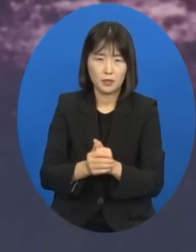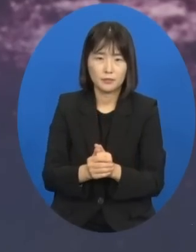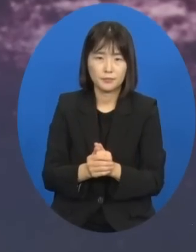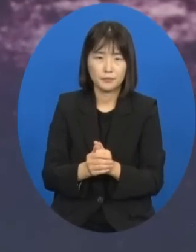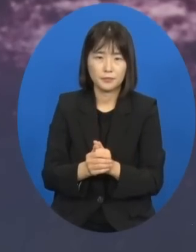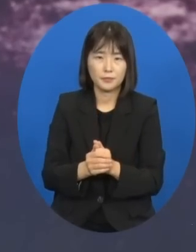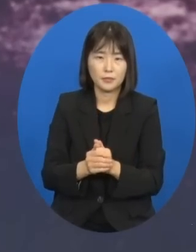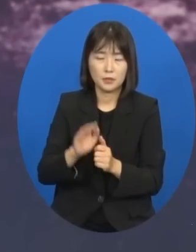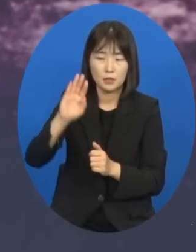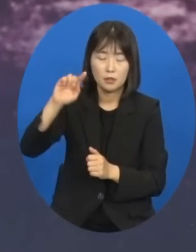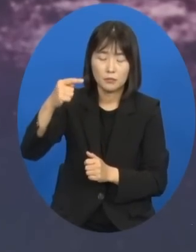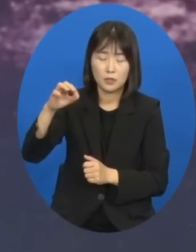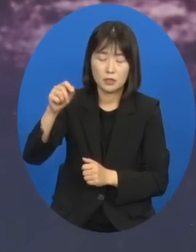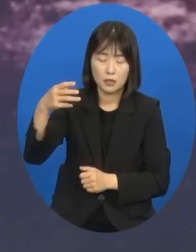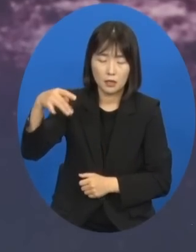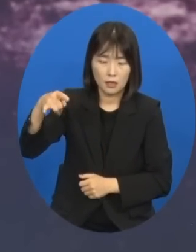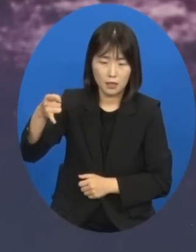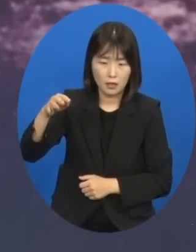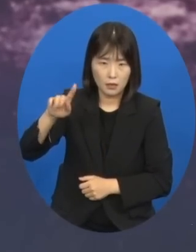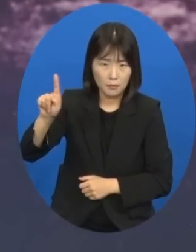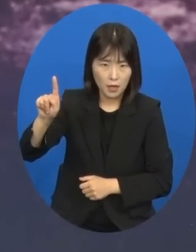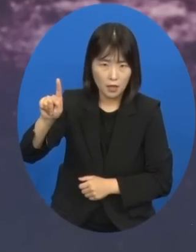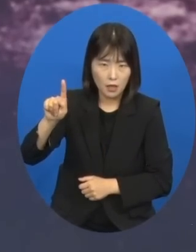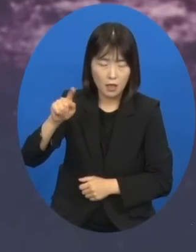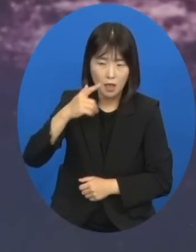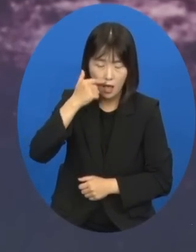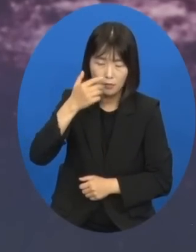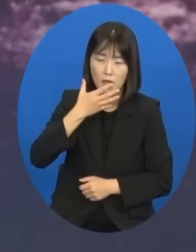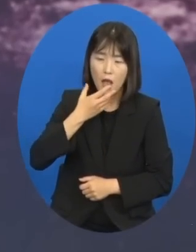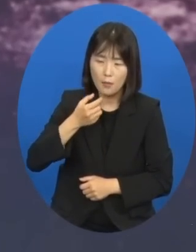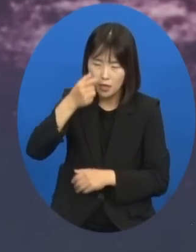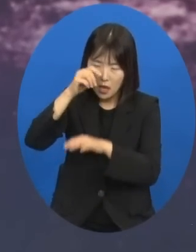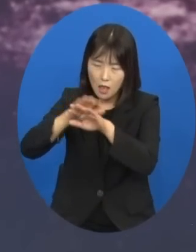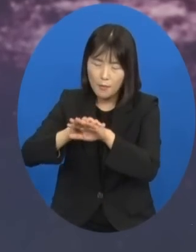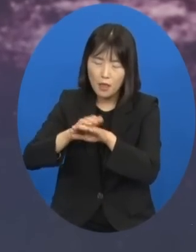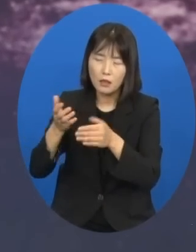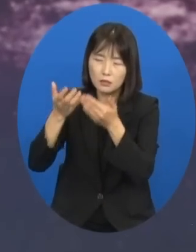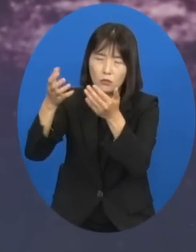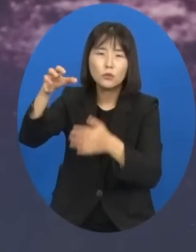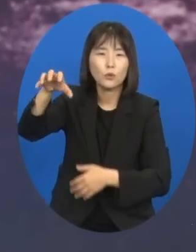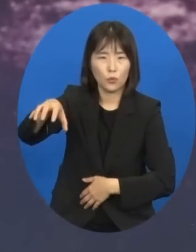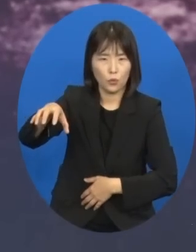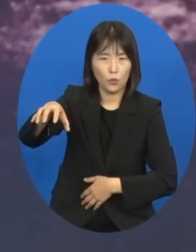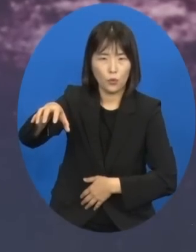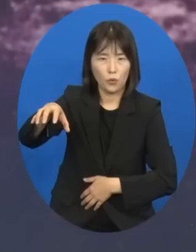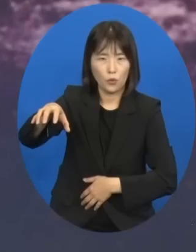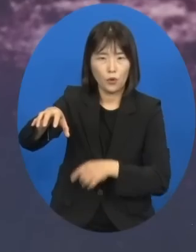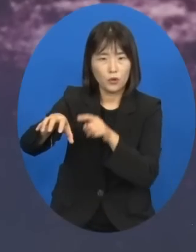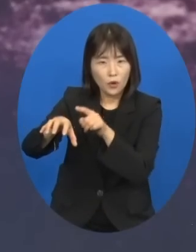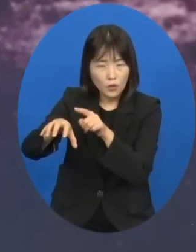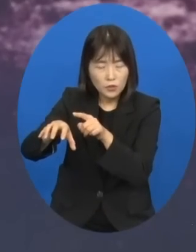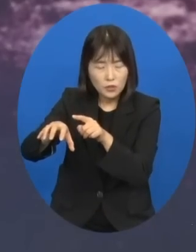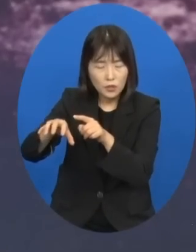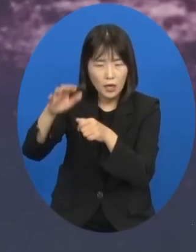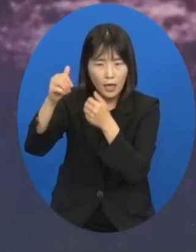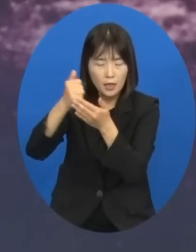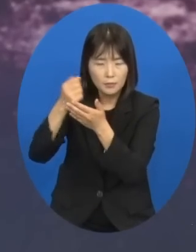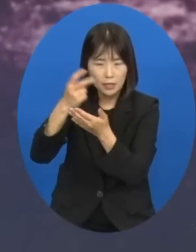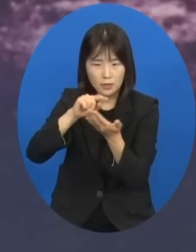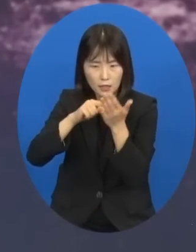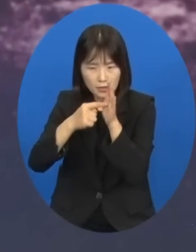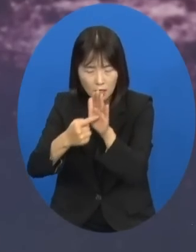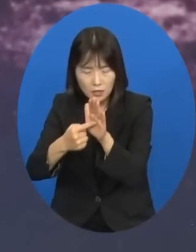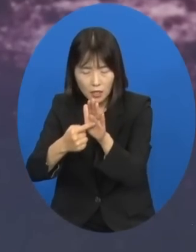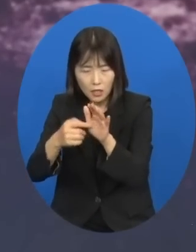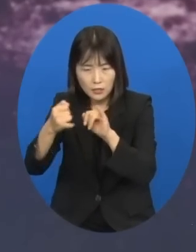아브라함이 에셀나무를 심고 예배했던 바로 그곳이었어요. 거기서 하나님이 나타나셔서 다시 한번 약속하시고 두려워하지